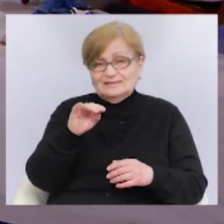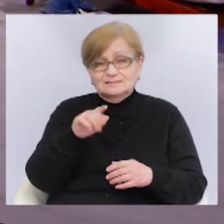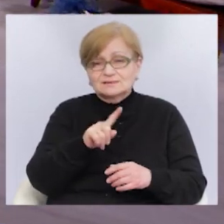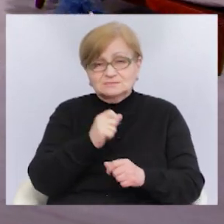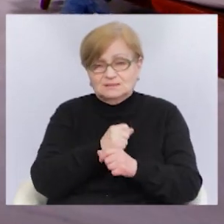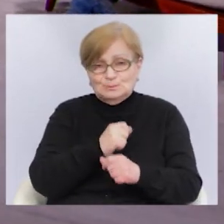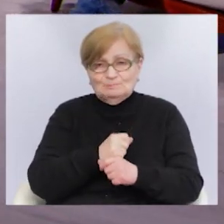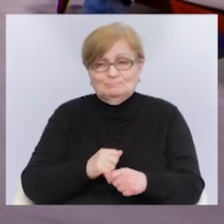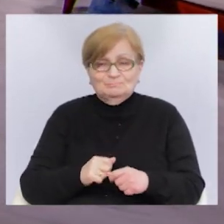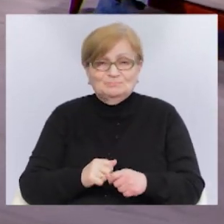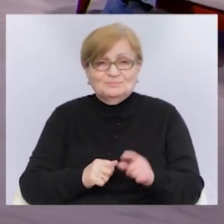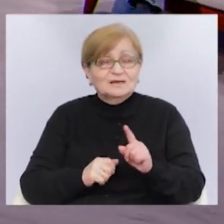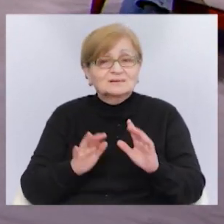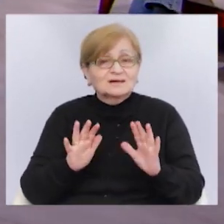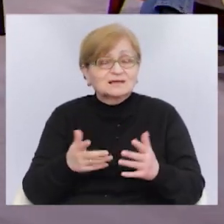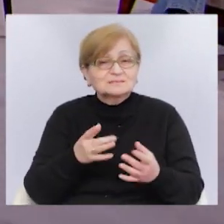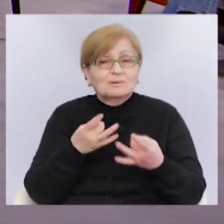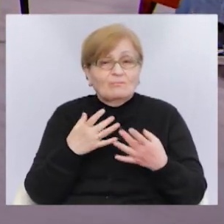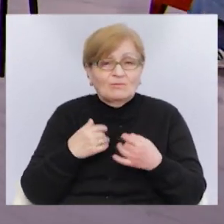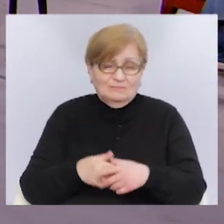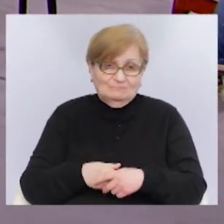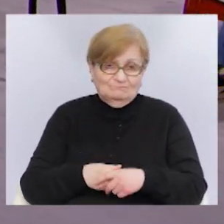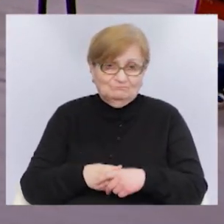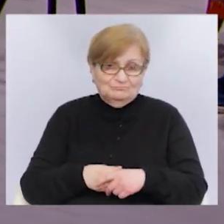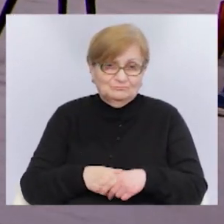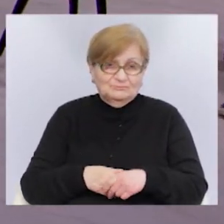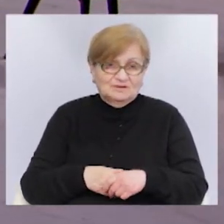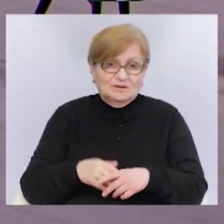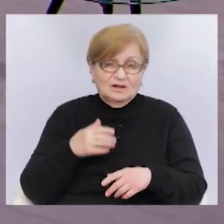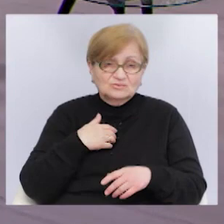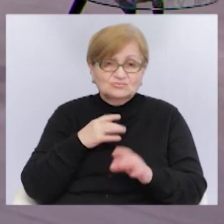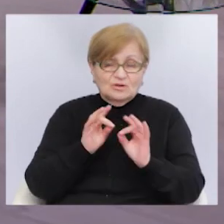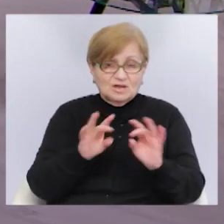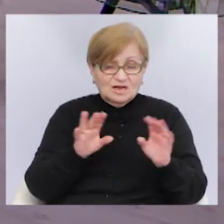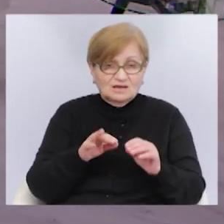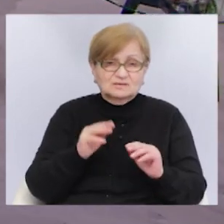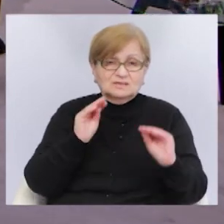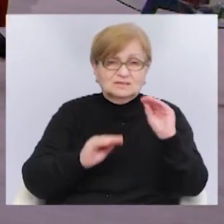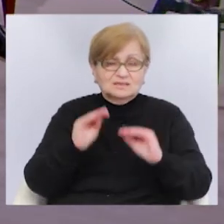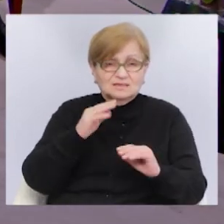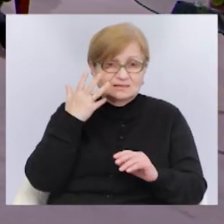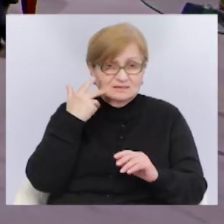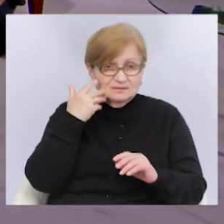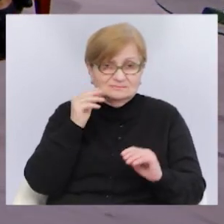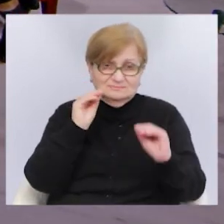არიან, სადვართ რა ხდება, რომ მოგვიყვეთ და ჩვენ ახლა ვამთავრებთ დეკორატიულ ნაწილს, სადაც გაფერადებები